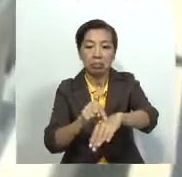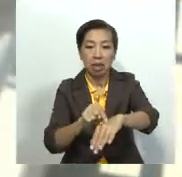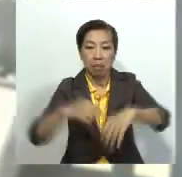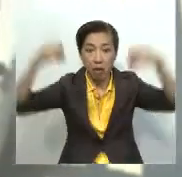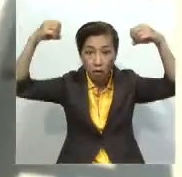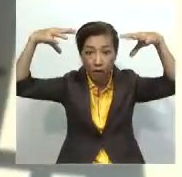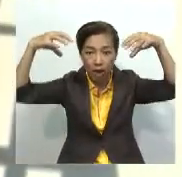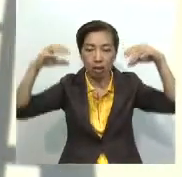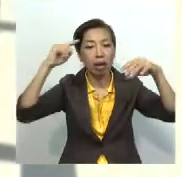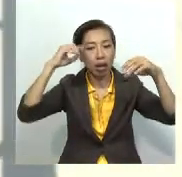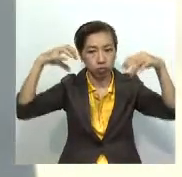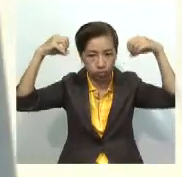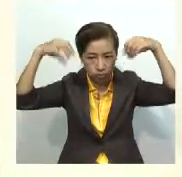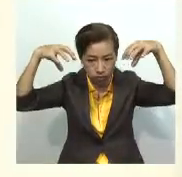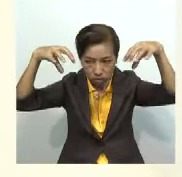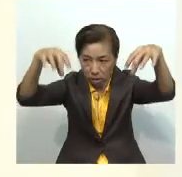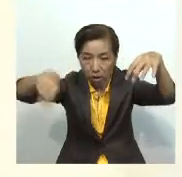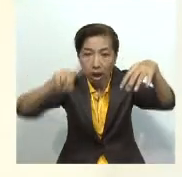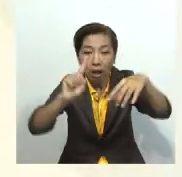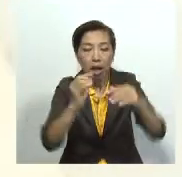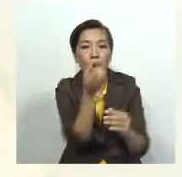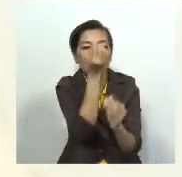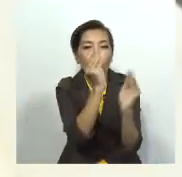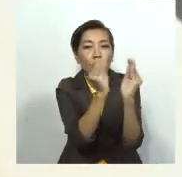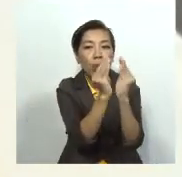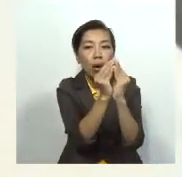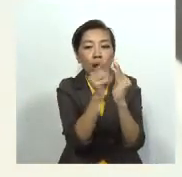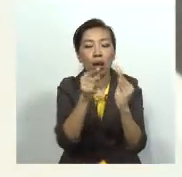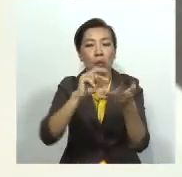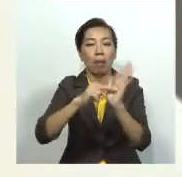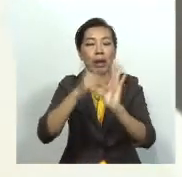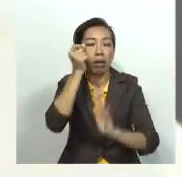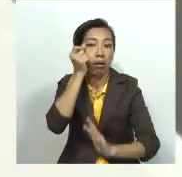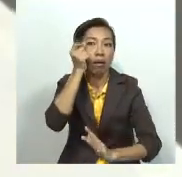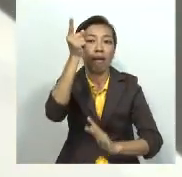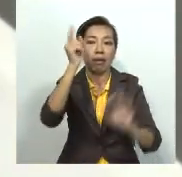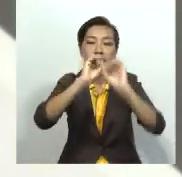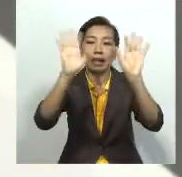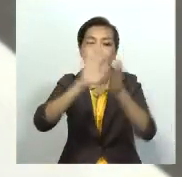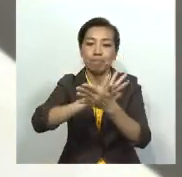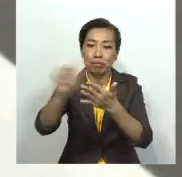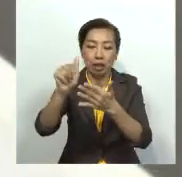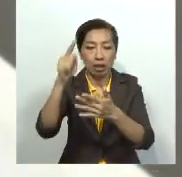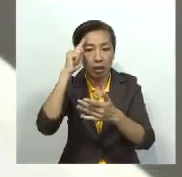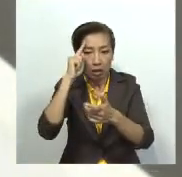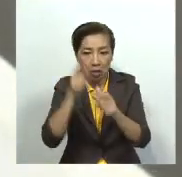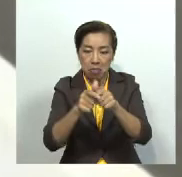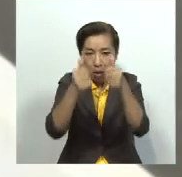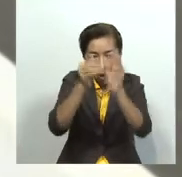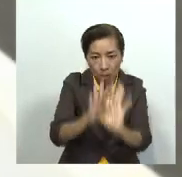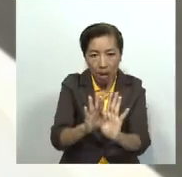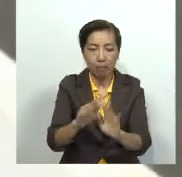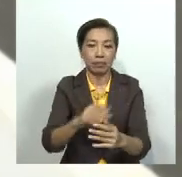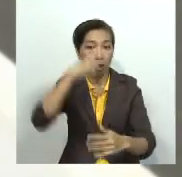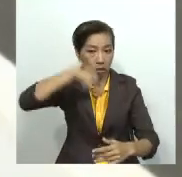ฟส่องสว่างที่ได้แรงบันดาลใจมาจากดอกบัวสื่อถึงการตื่นรู้และความบริสุทธิ์ผสมผสานกับลวดลายอันอ่อนช้อยของศิลปะ